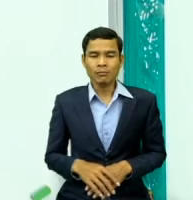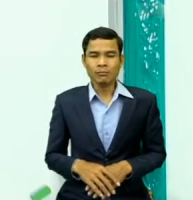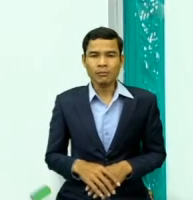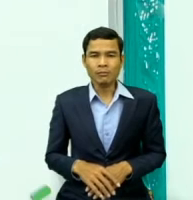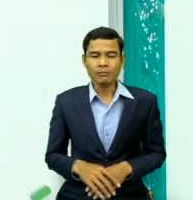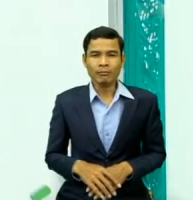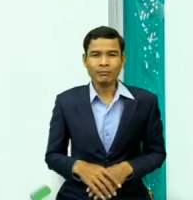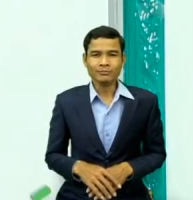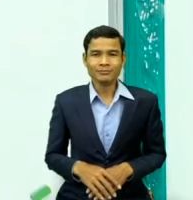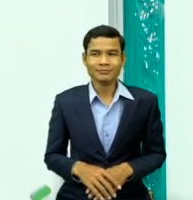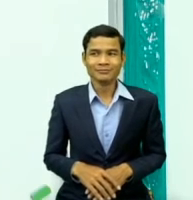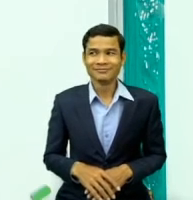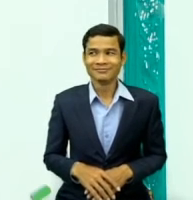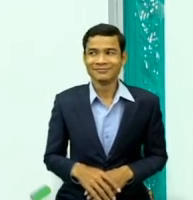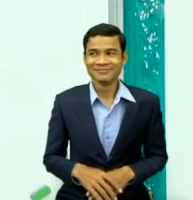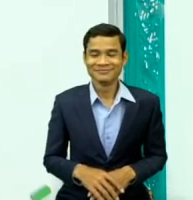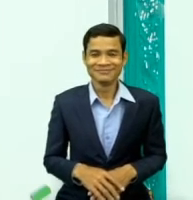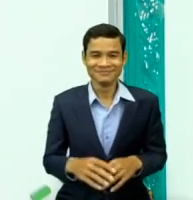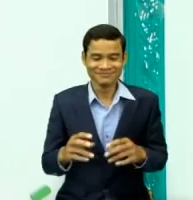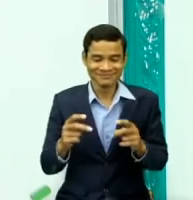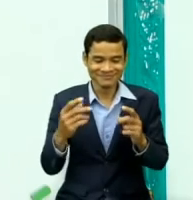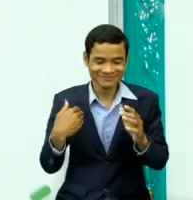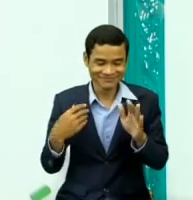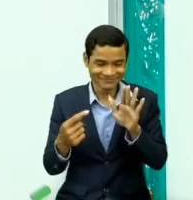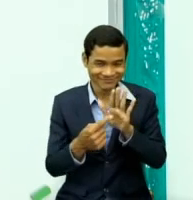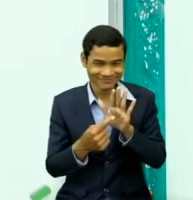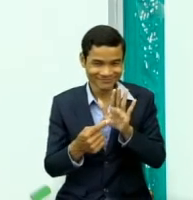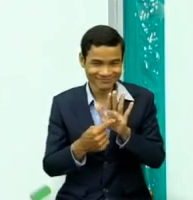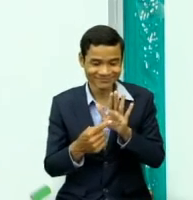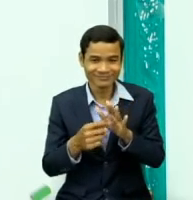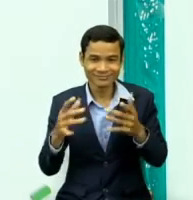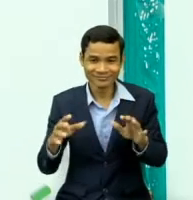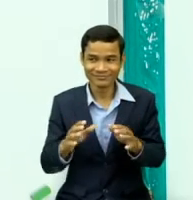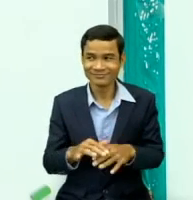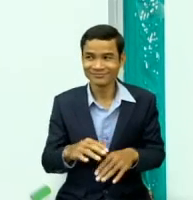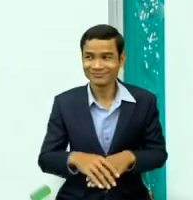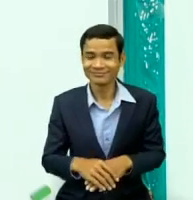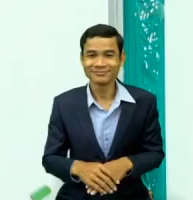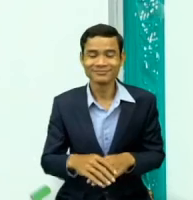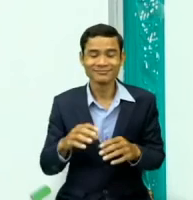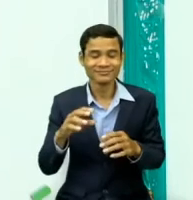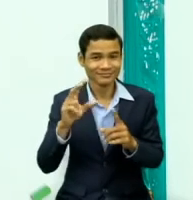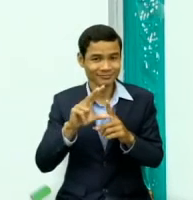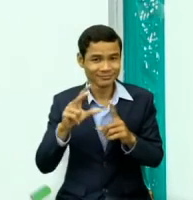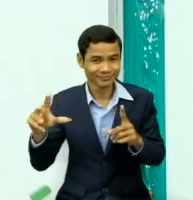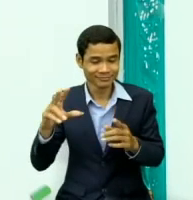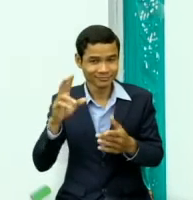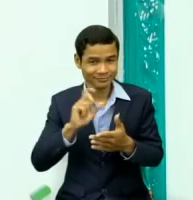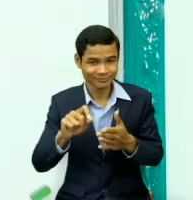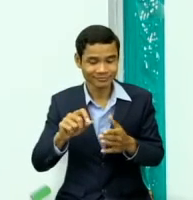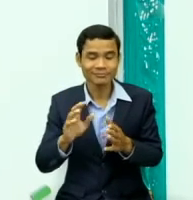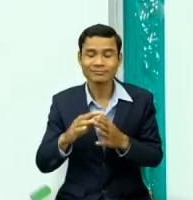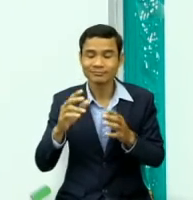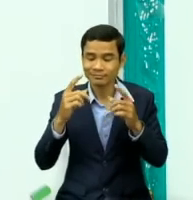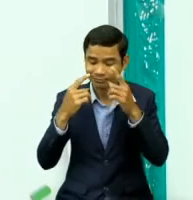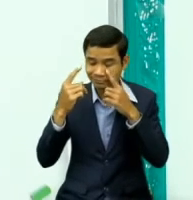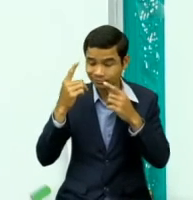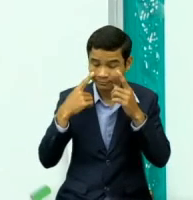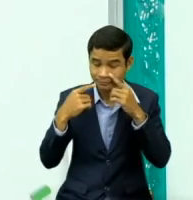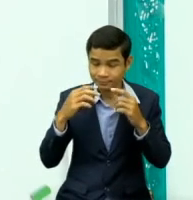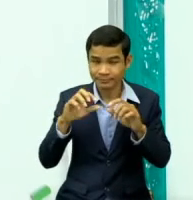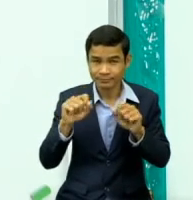chà hai dân đặt sở nhà lấy tổ chà rồi rồi hai con lấy chiếc clear đại dân sẽ thả chung ngá